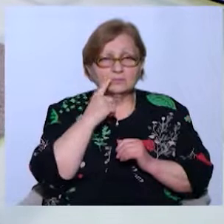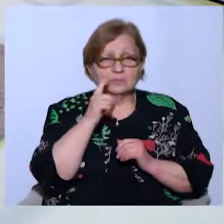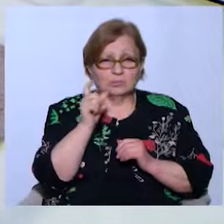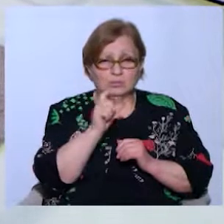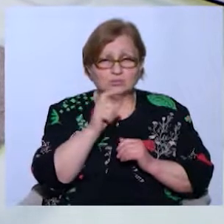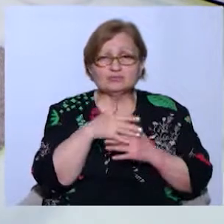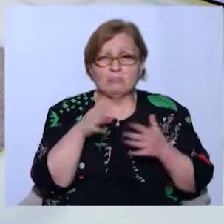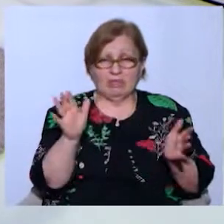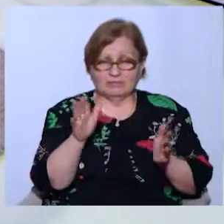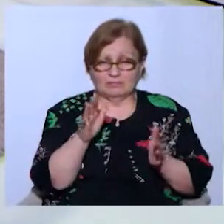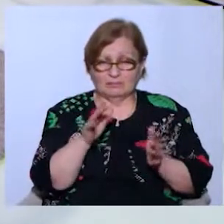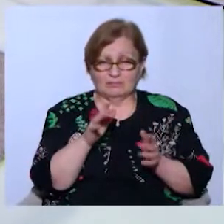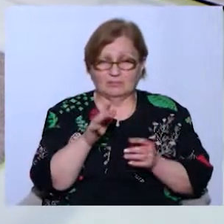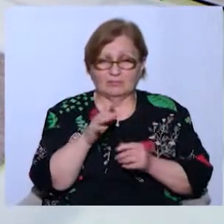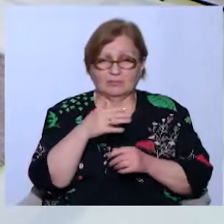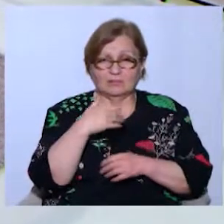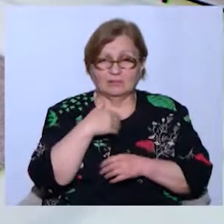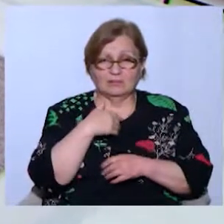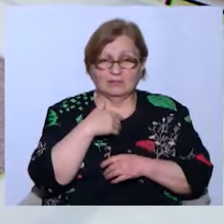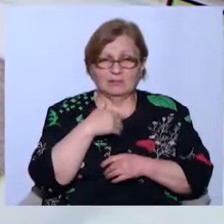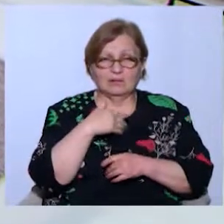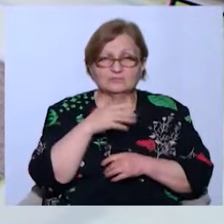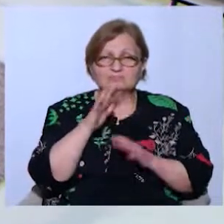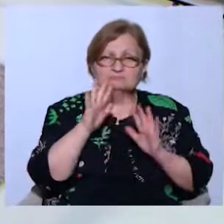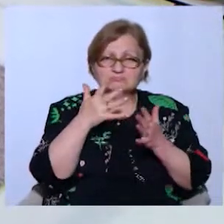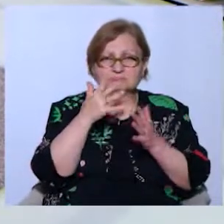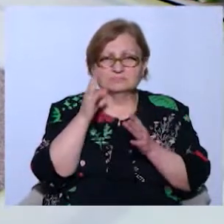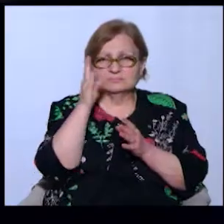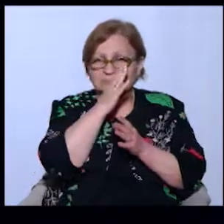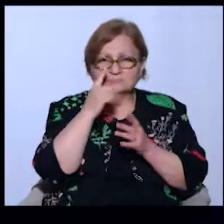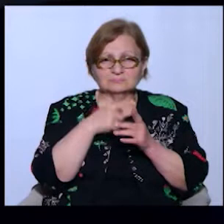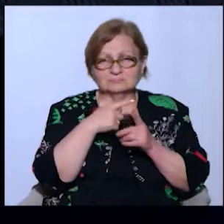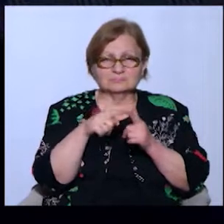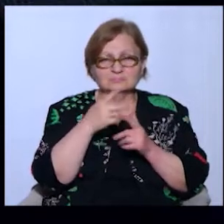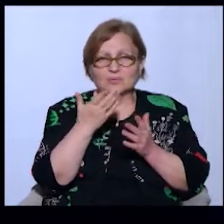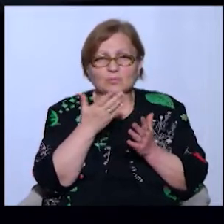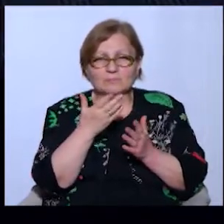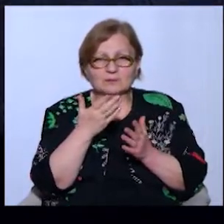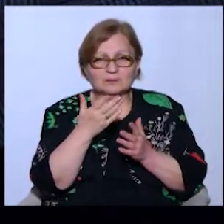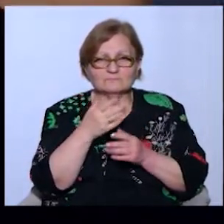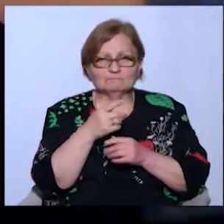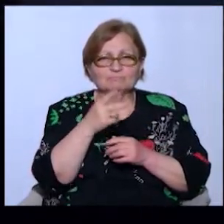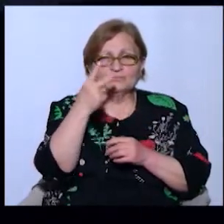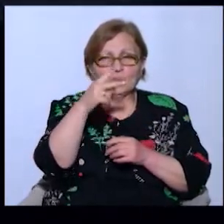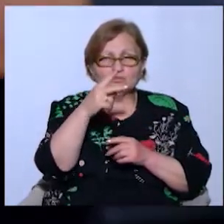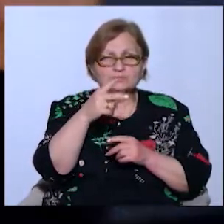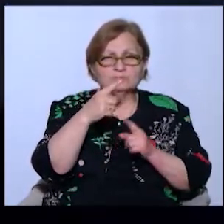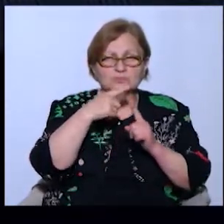ჩვენი საერთო შემთხვევის რაოდენობა, ესე იგი, ხდომილობების რაოდენობა, მთლიანი ხდომილობების რაოდენობა არის 20 +